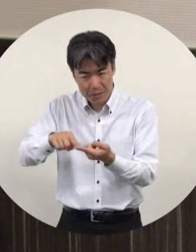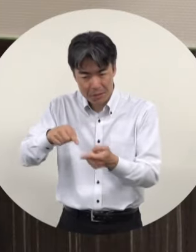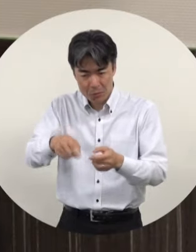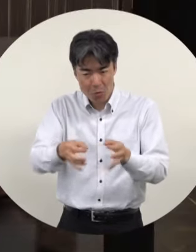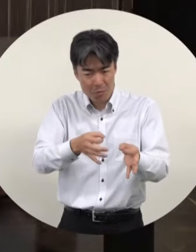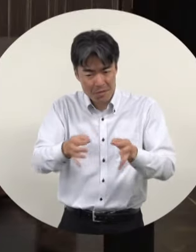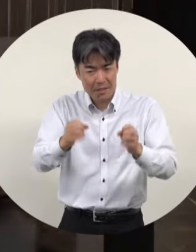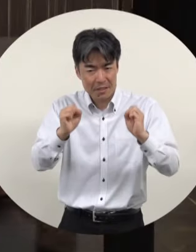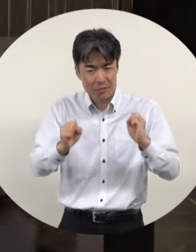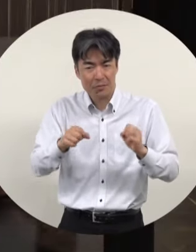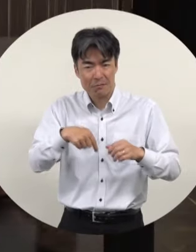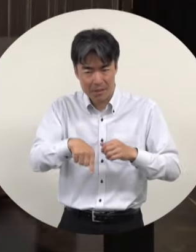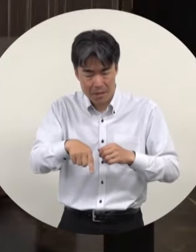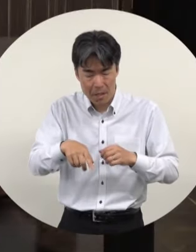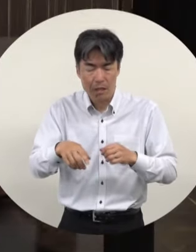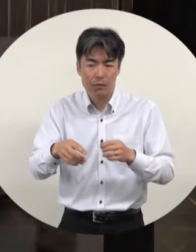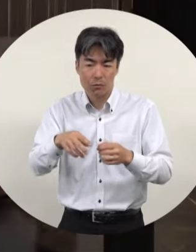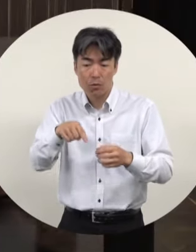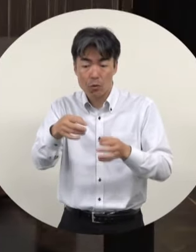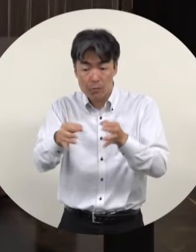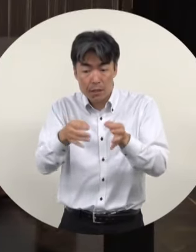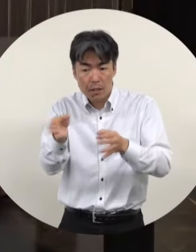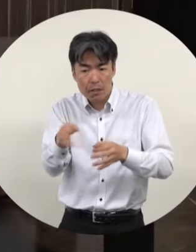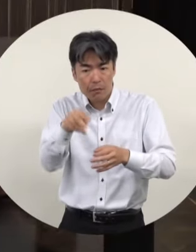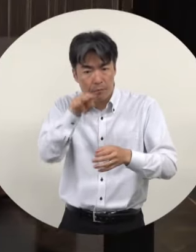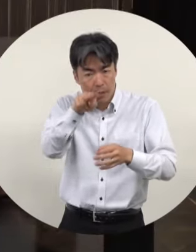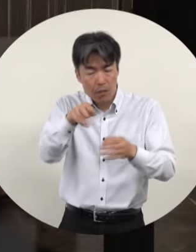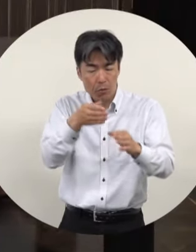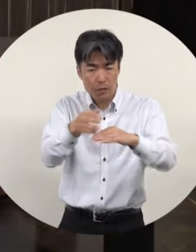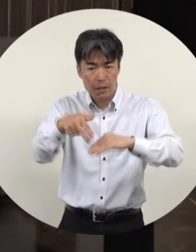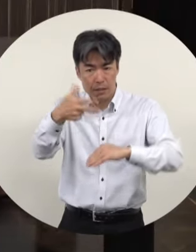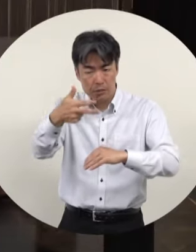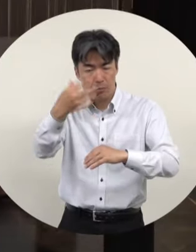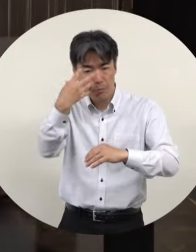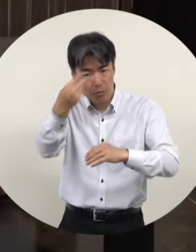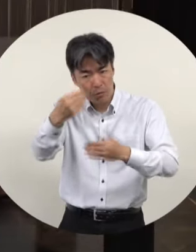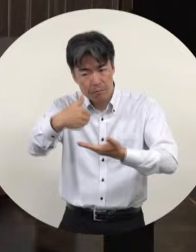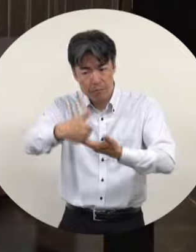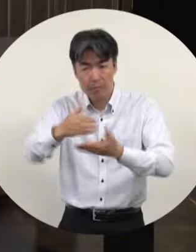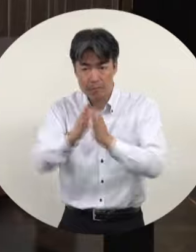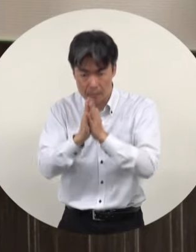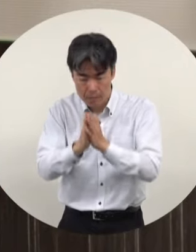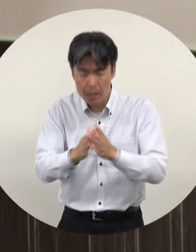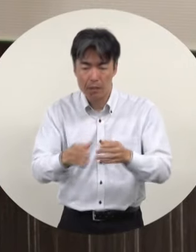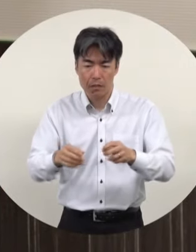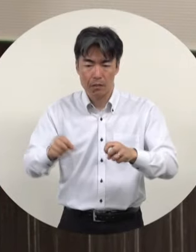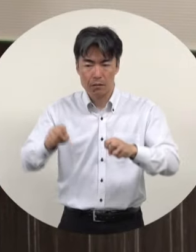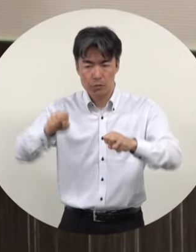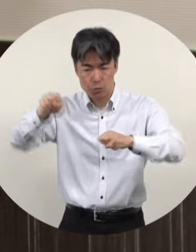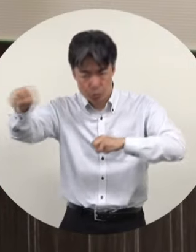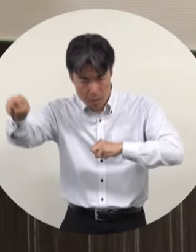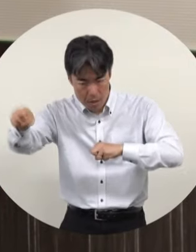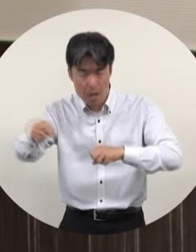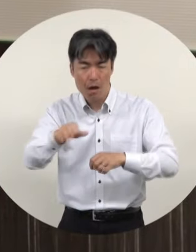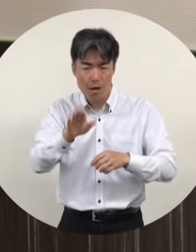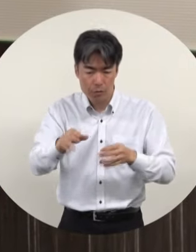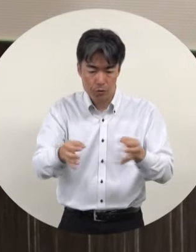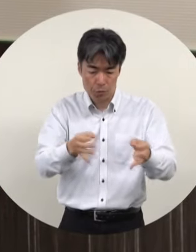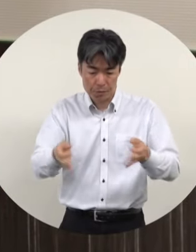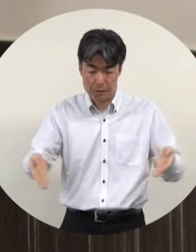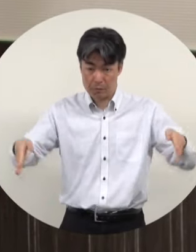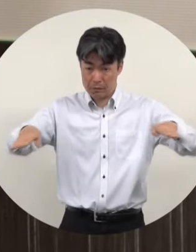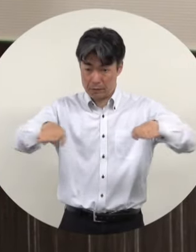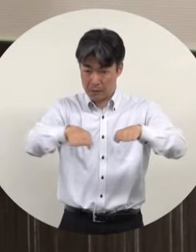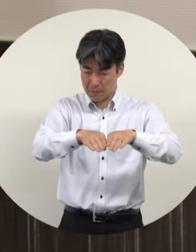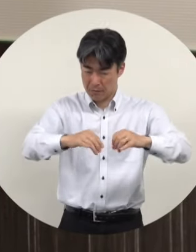。地元に愛される居酒屋リンから見た越谷市の魅力ってどんなところですか？ まあ、そうですね、ショッピングモールやスーパーと